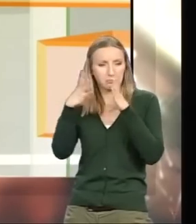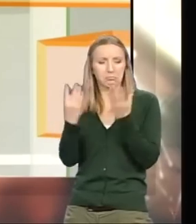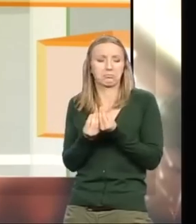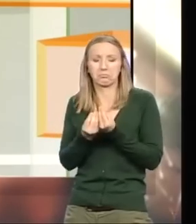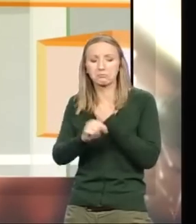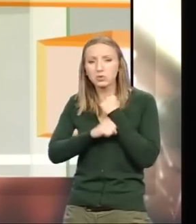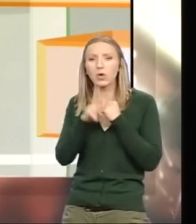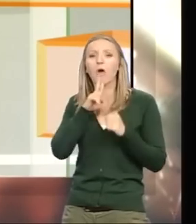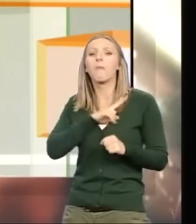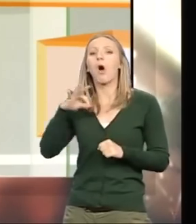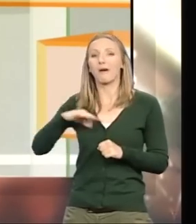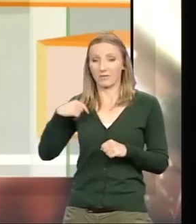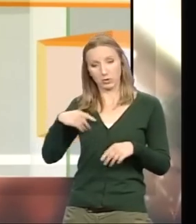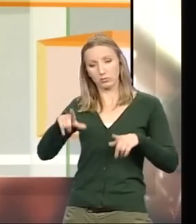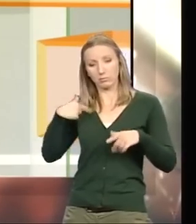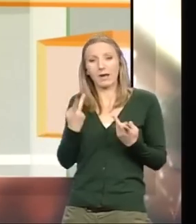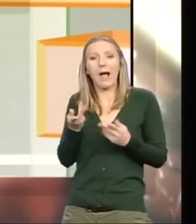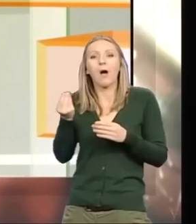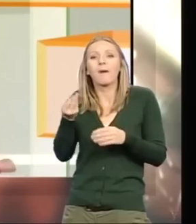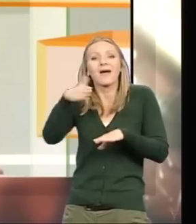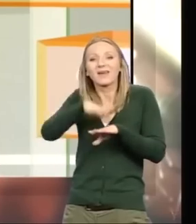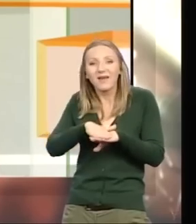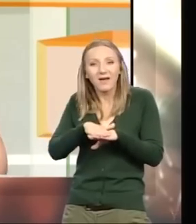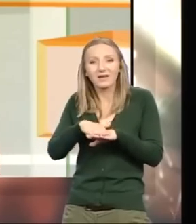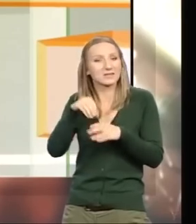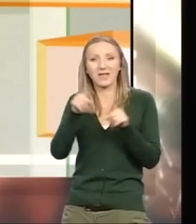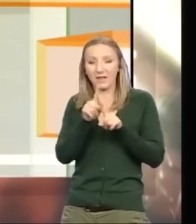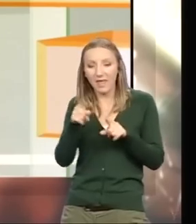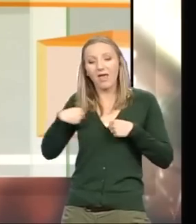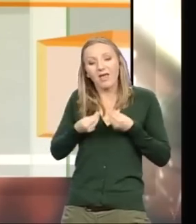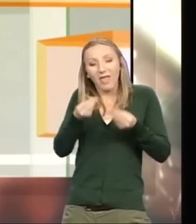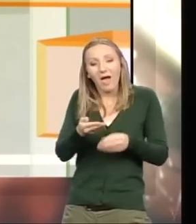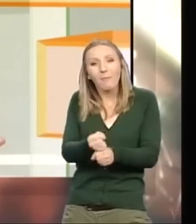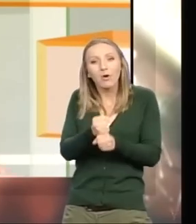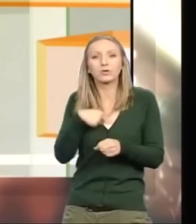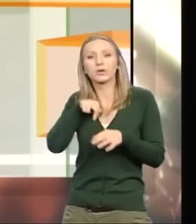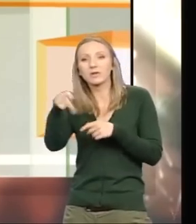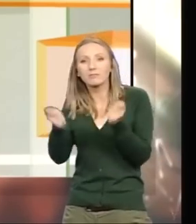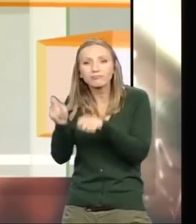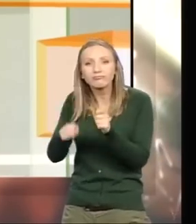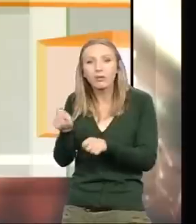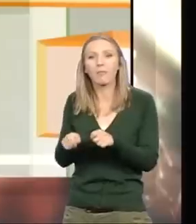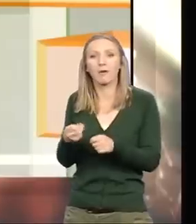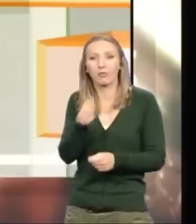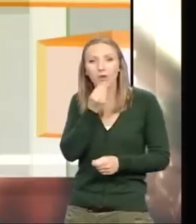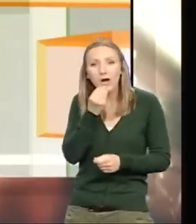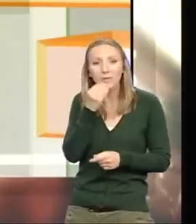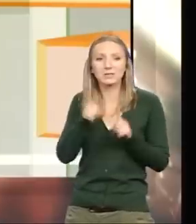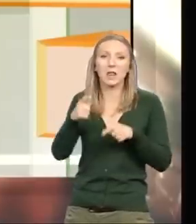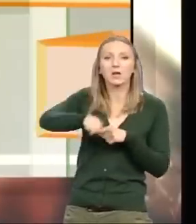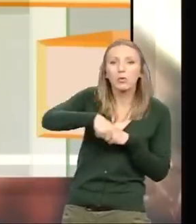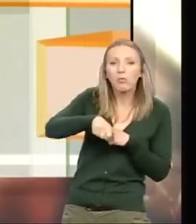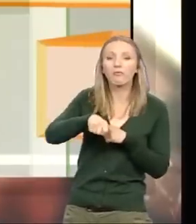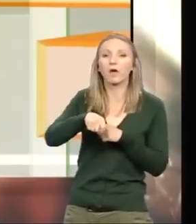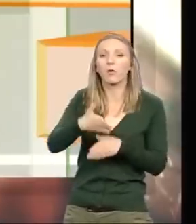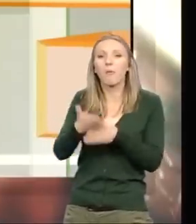koji imaju obavezu umjesto nadoknade za stan da pružaju podršku, idu u nabavku namirnica, možda nekad i kuvaju